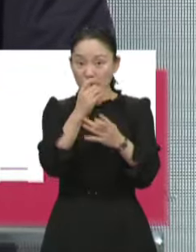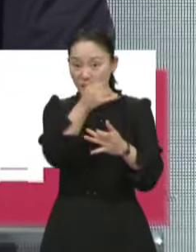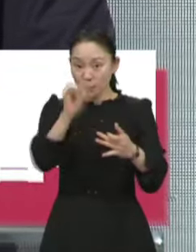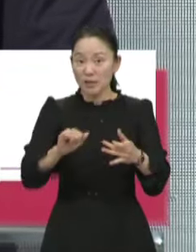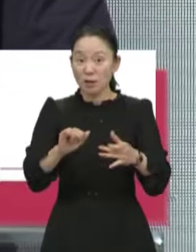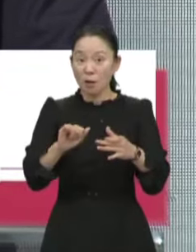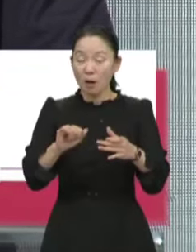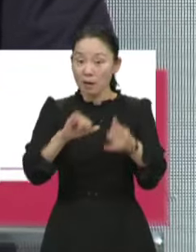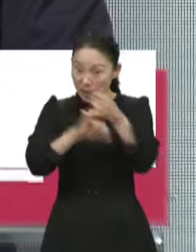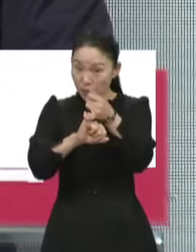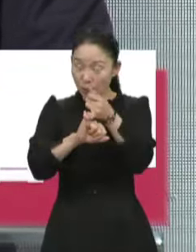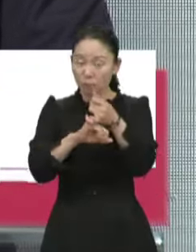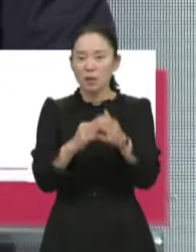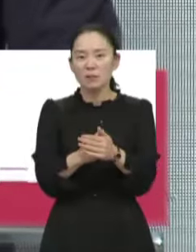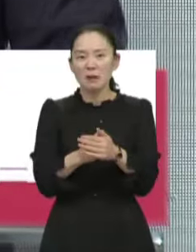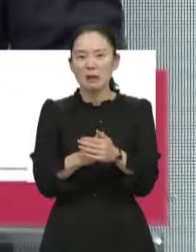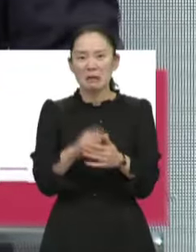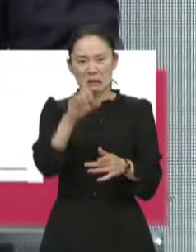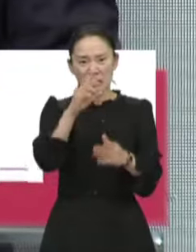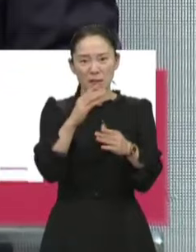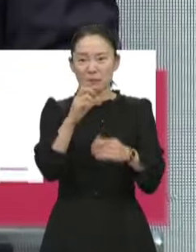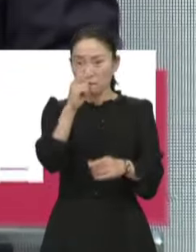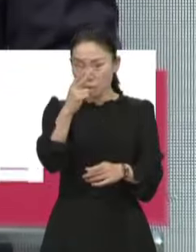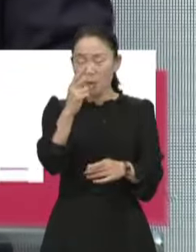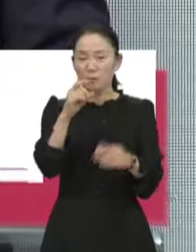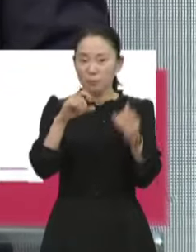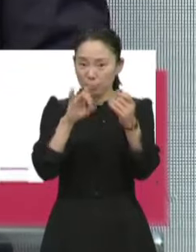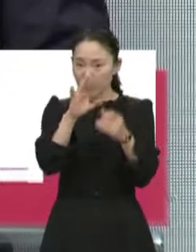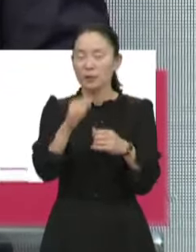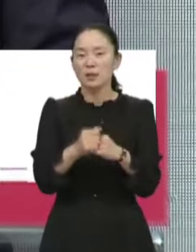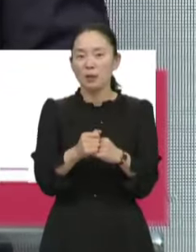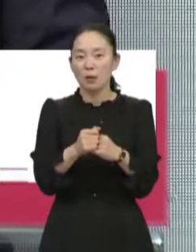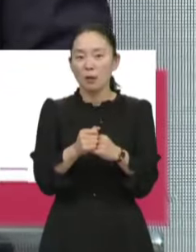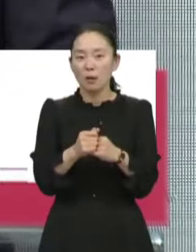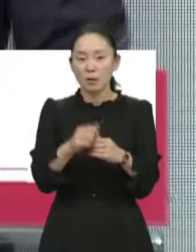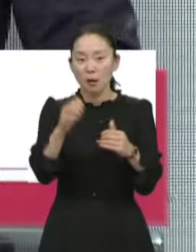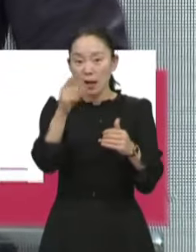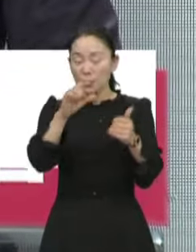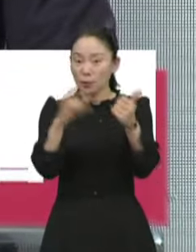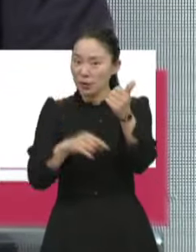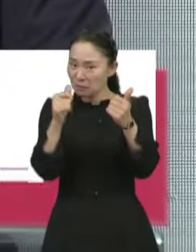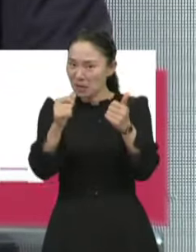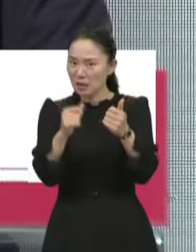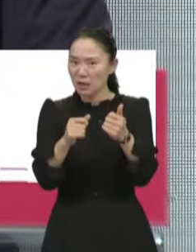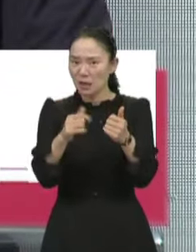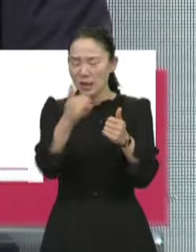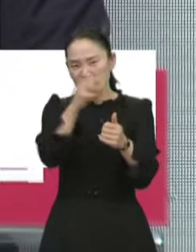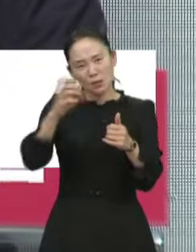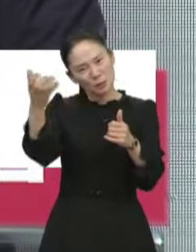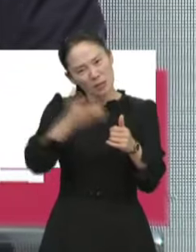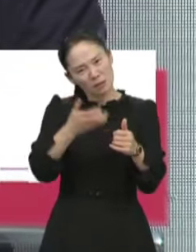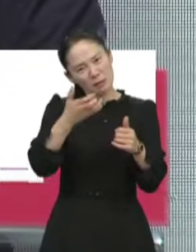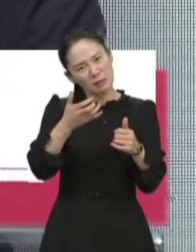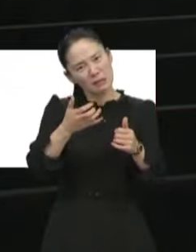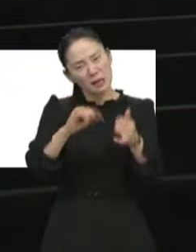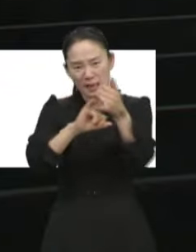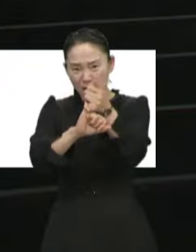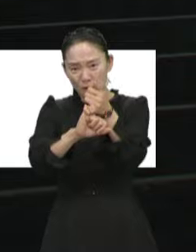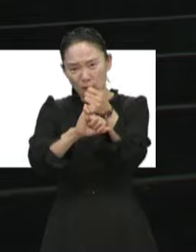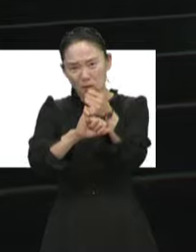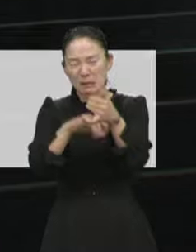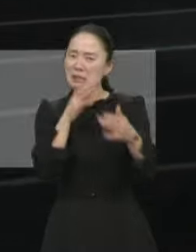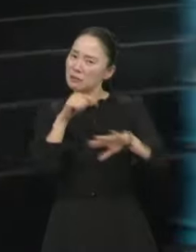했습니다. 그 선거를 앞두고 또 한동훈 위원장이 세종에 공약을 썼는데 이게 진정성이 있어 보이냐